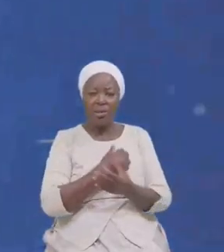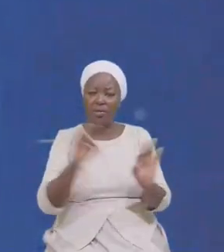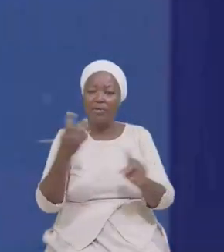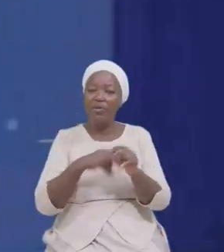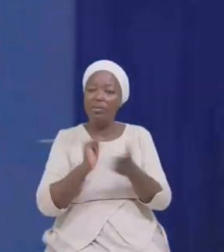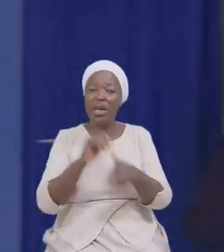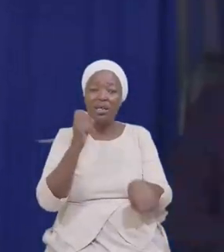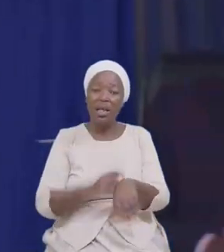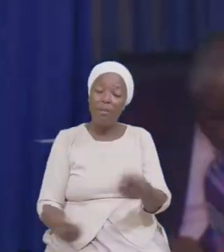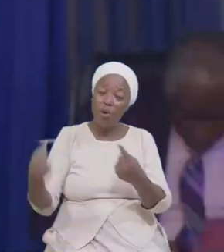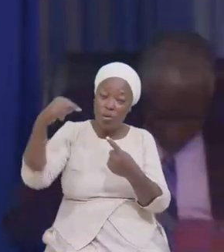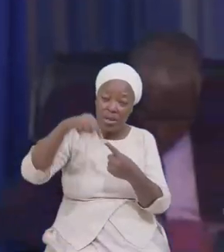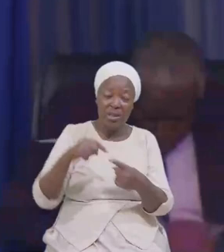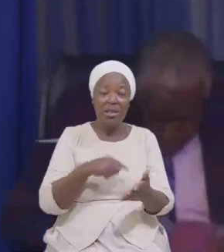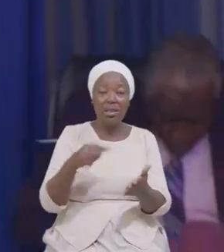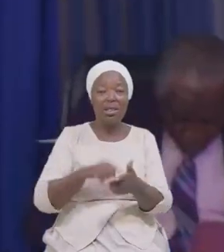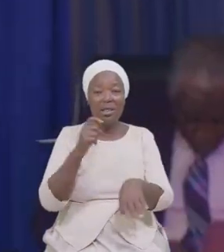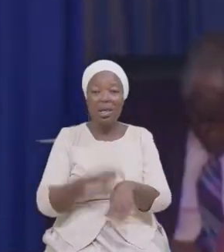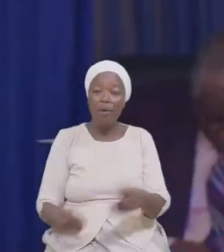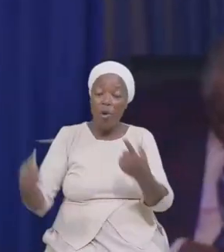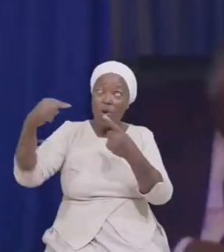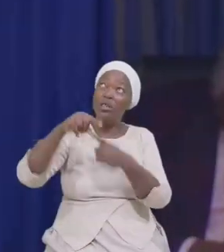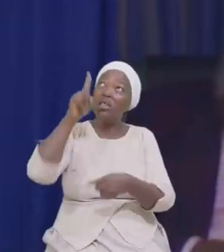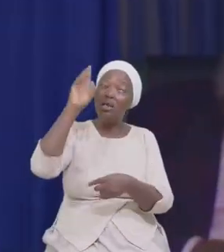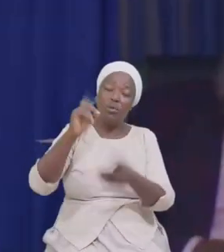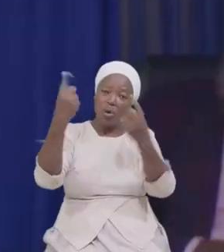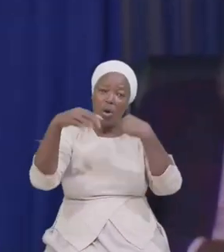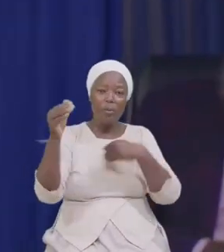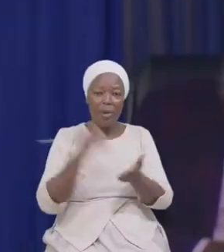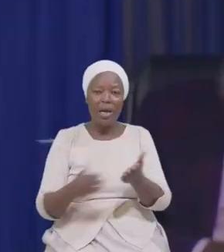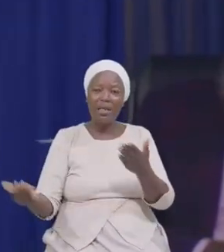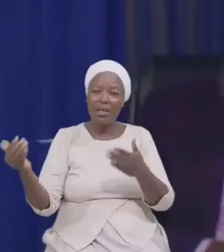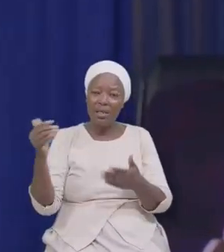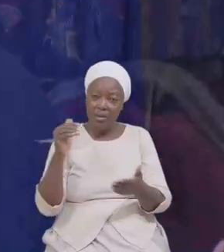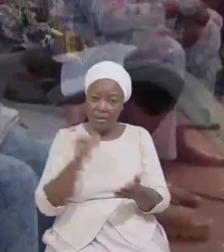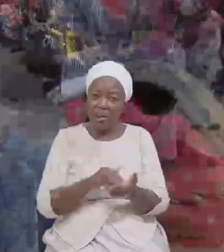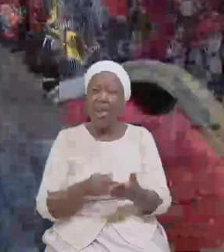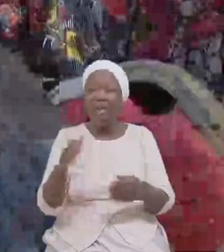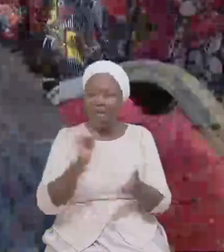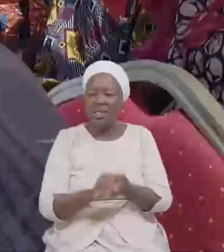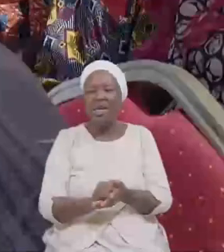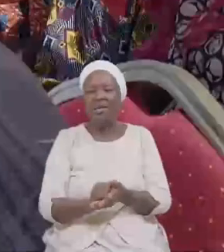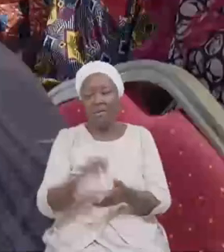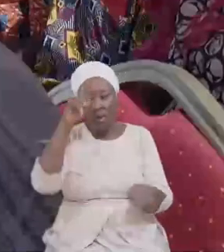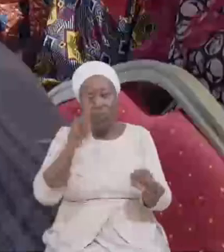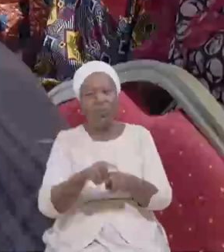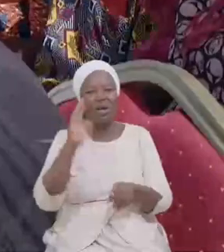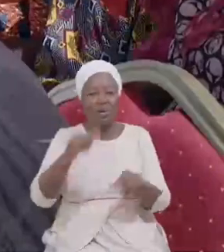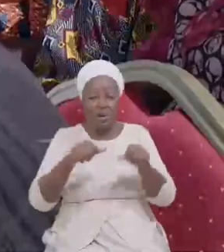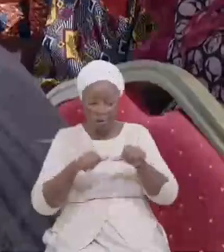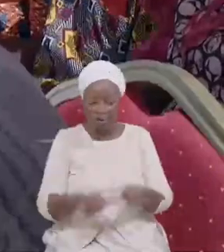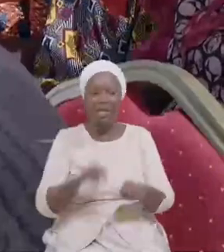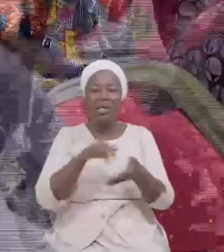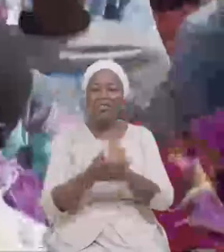ce temps-là, jusqu'à ce temps, jusqu'à ce qu'il revienne encore, cette alliance va demeurer. Quelqu'un là-bas